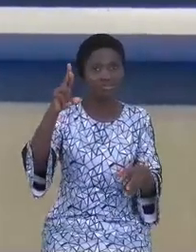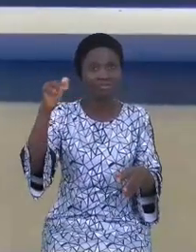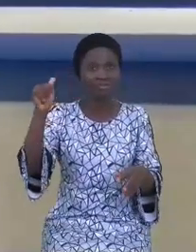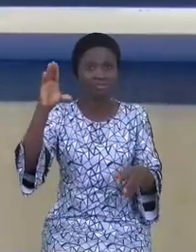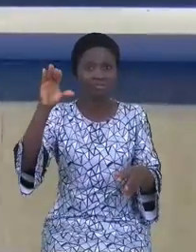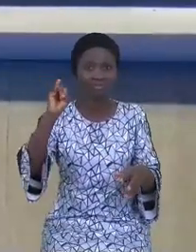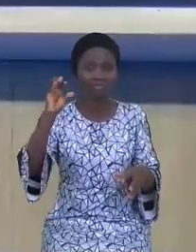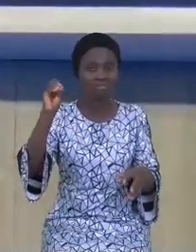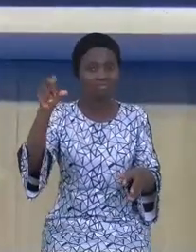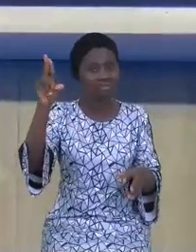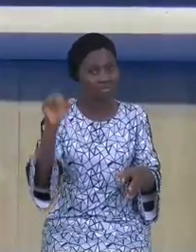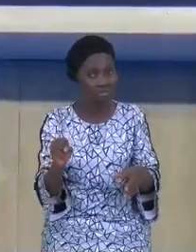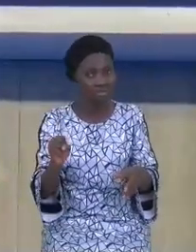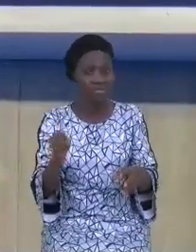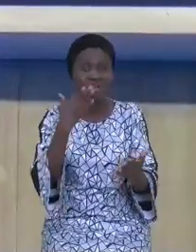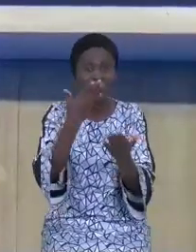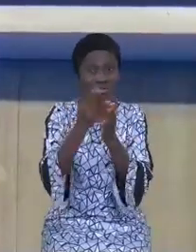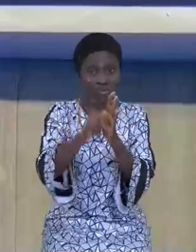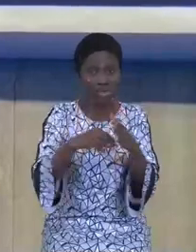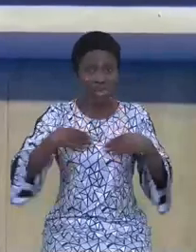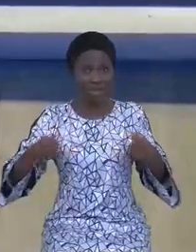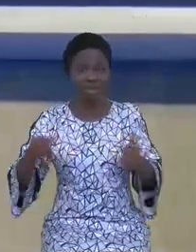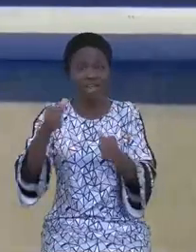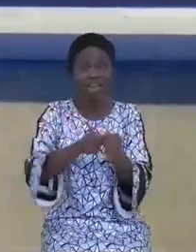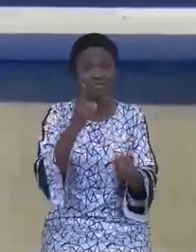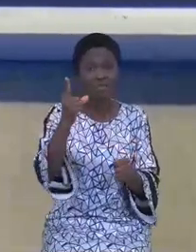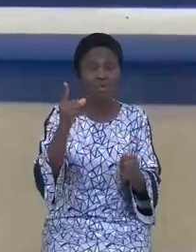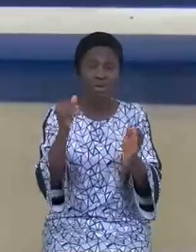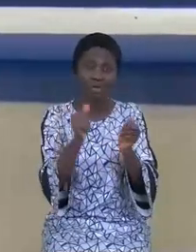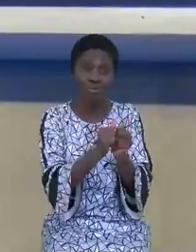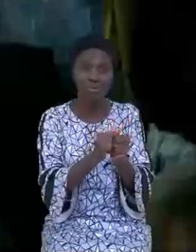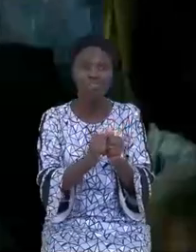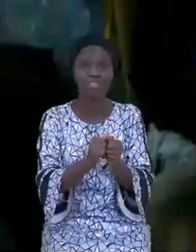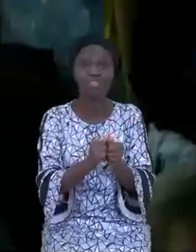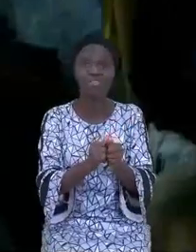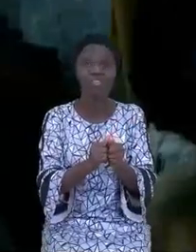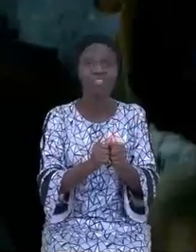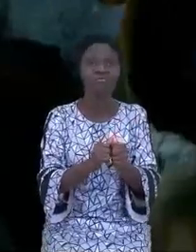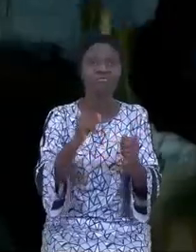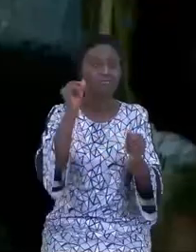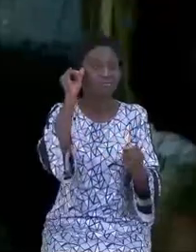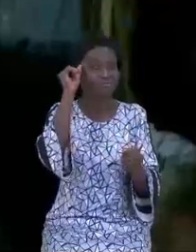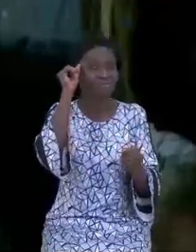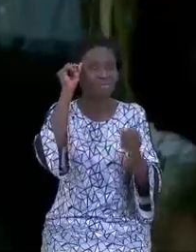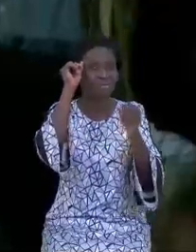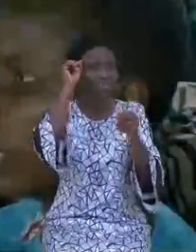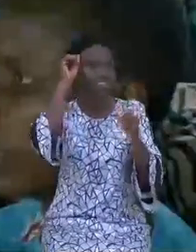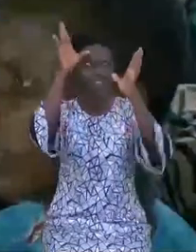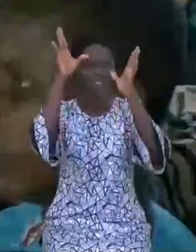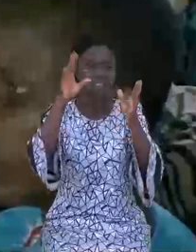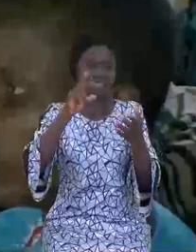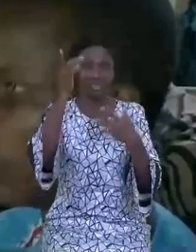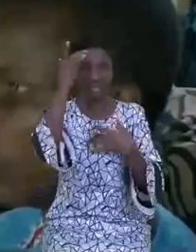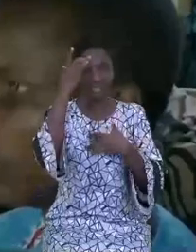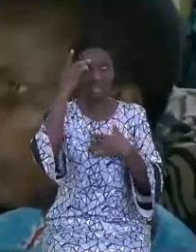tous ceux ayant de maladies fatales. Le Seigneur le fera pour toi ce soir. Amen.